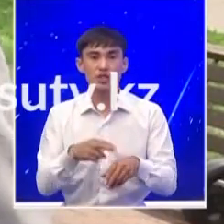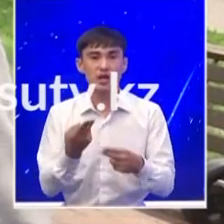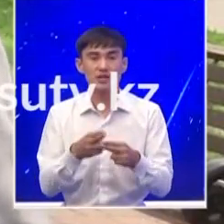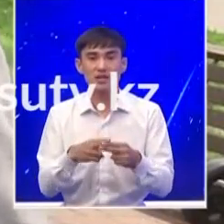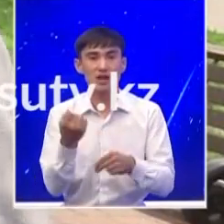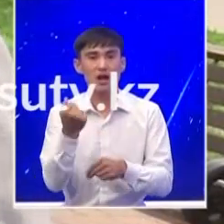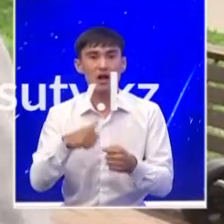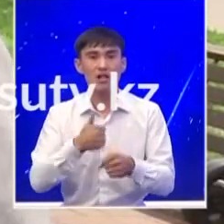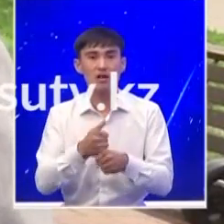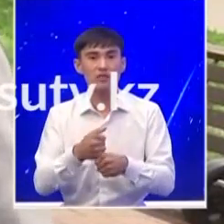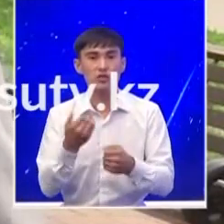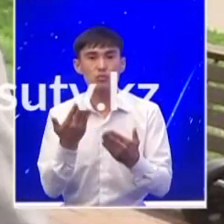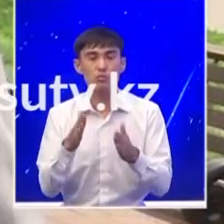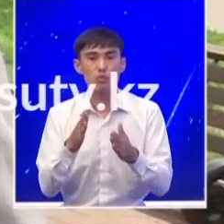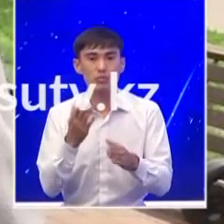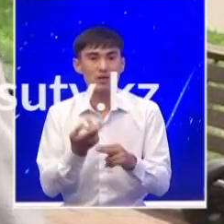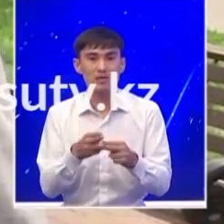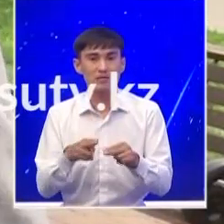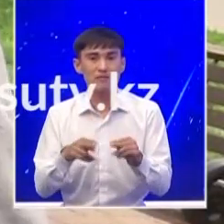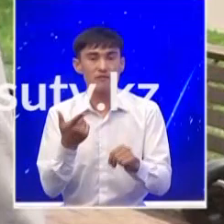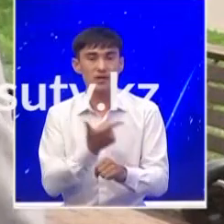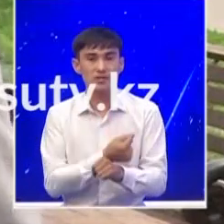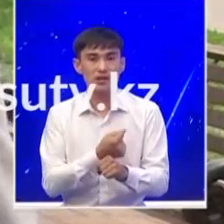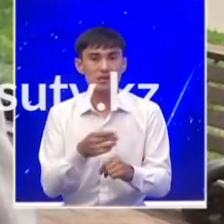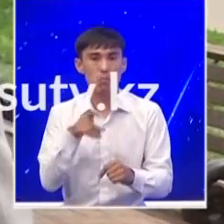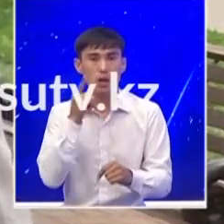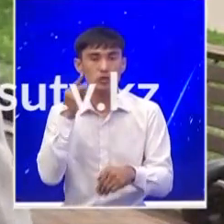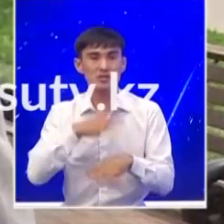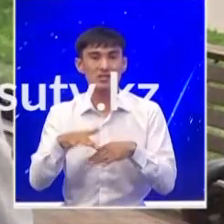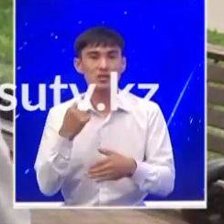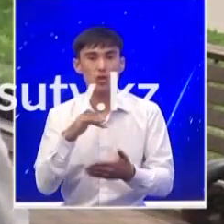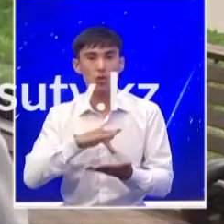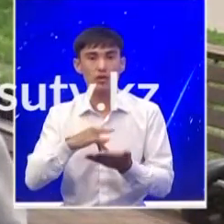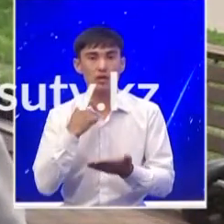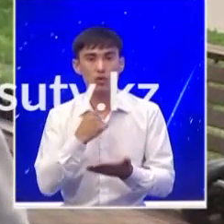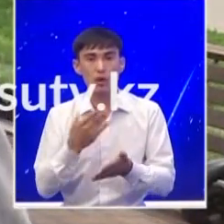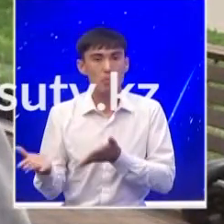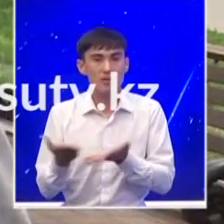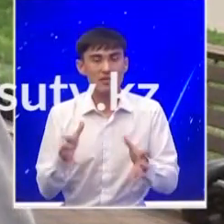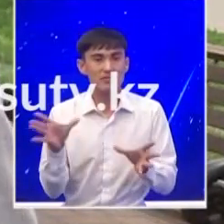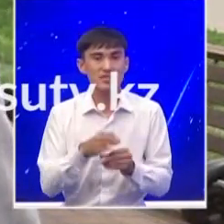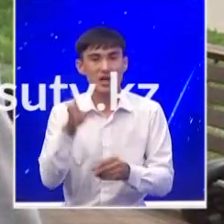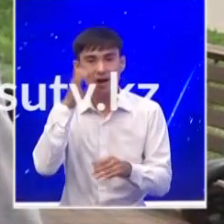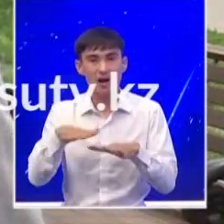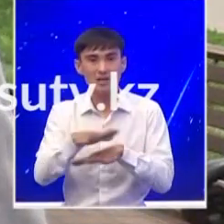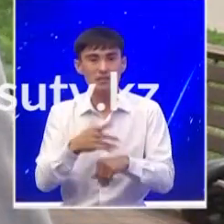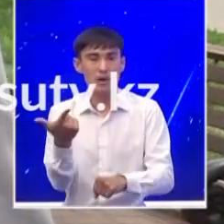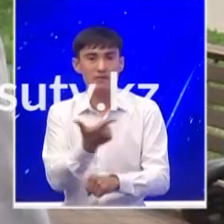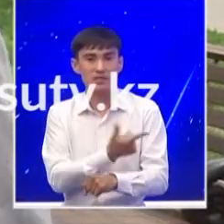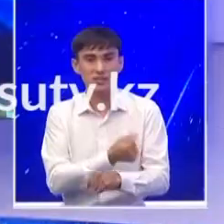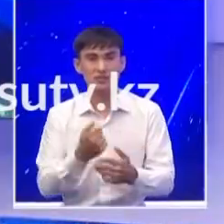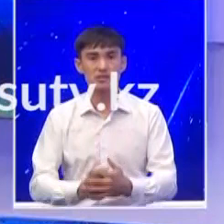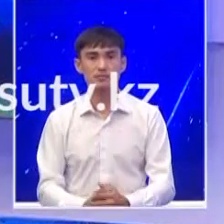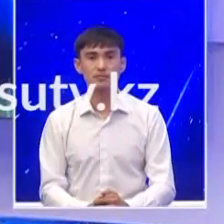борьбы против коронавирусной инфекции – это вакцинация. Молодежный ресурсный центр города Талдыкурган призывает всех граждан провакцинироваться.